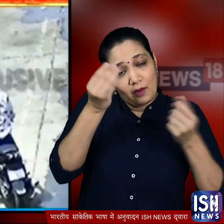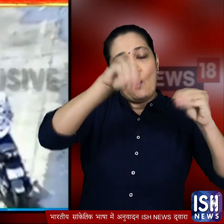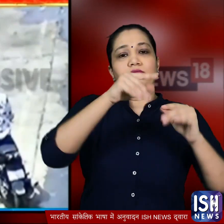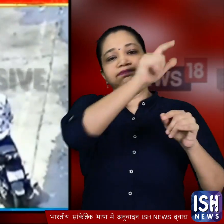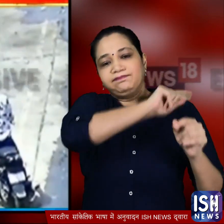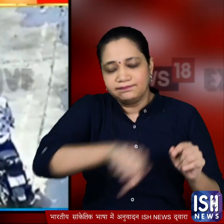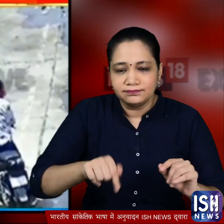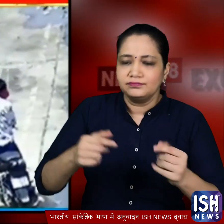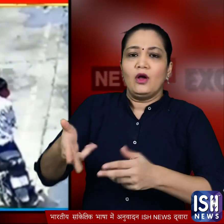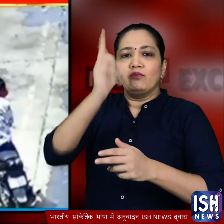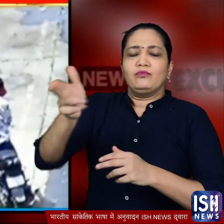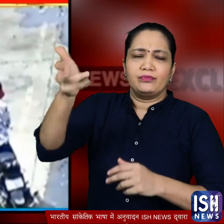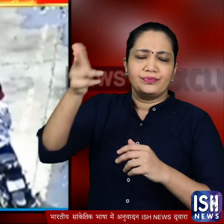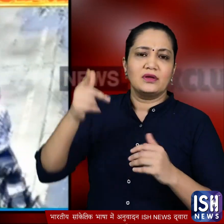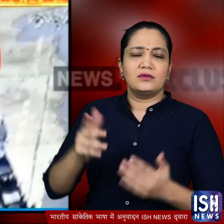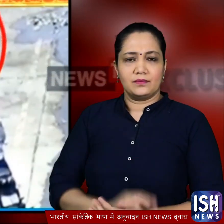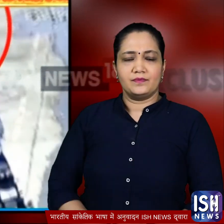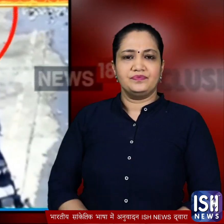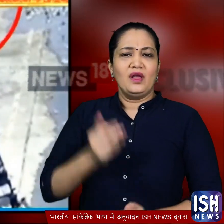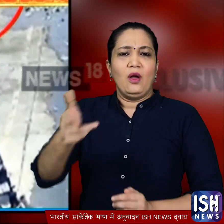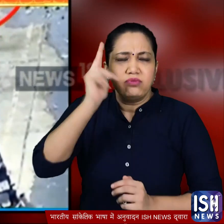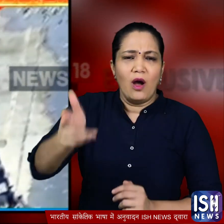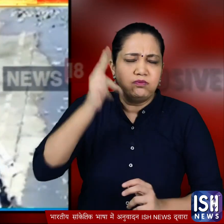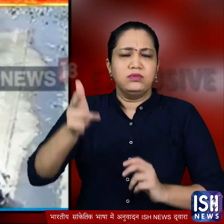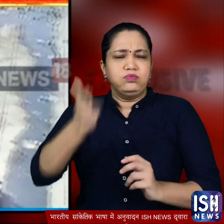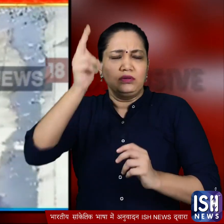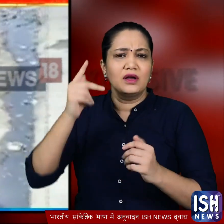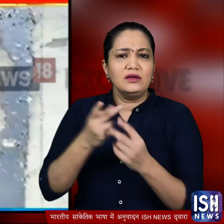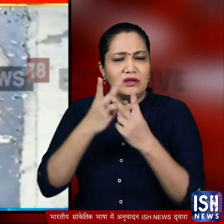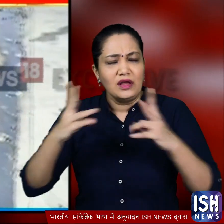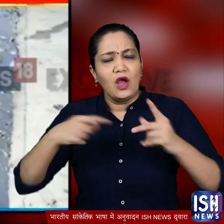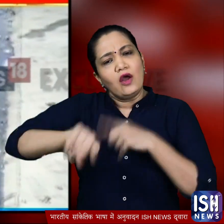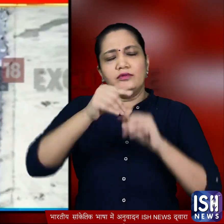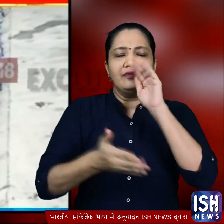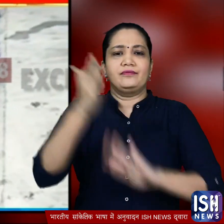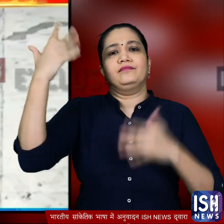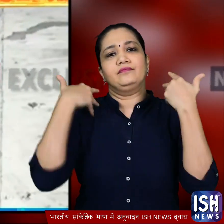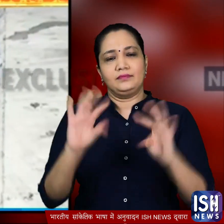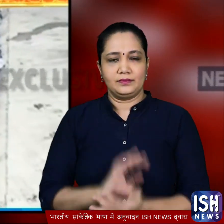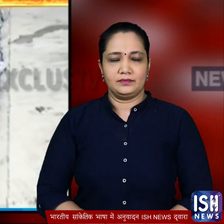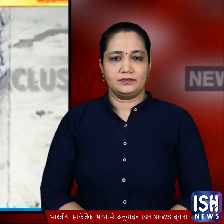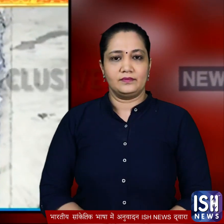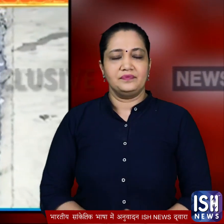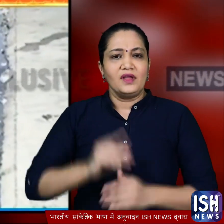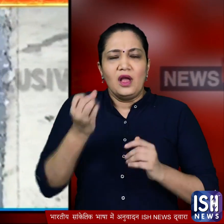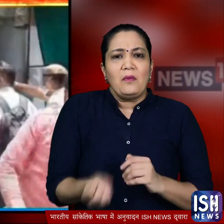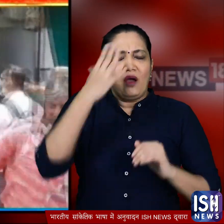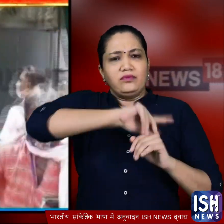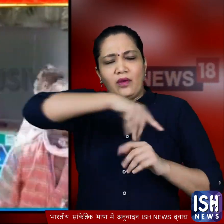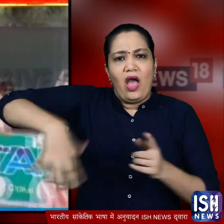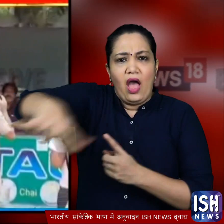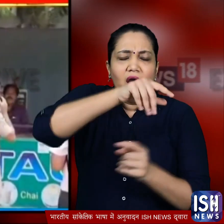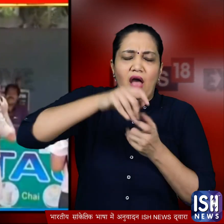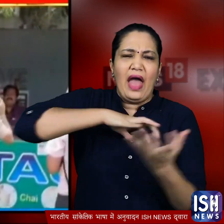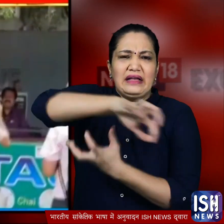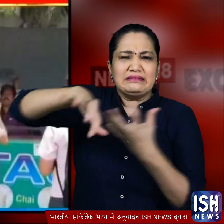बदमाश वहां पहुंचे और हवाई फायरिंग शुरू कर दी। अंधाधुंध गोलियां बरसाने के बाद सभी हमलावर वहां से फरार हो गए। दिन दहाड़े गोलीबारी से वहां